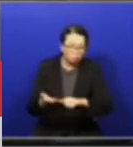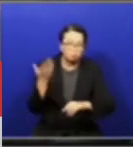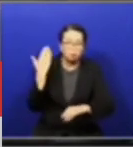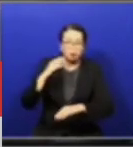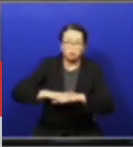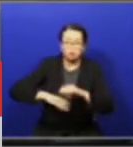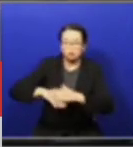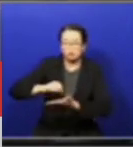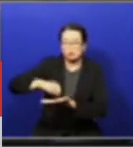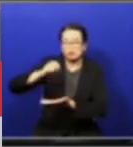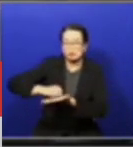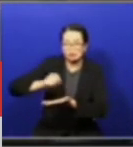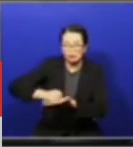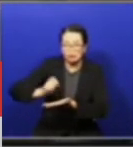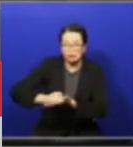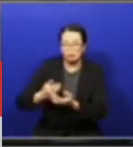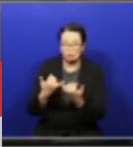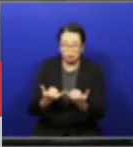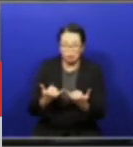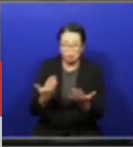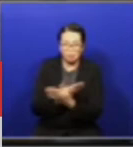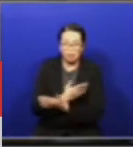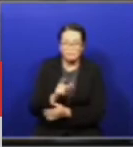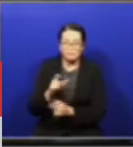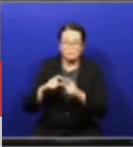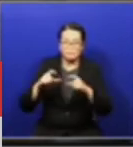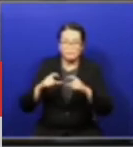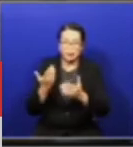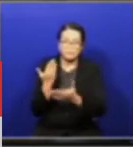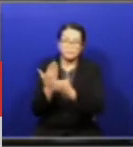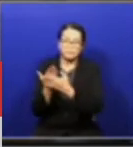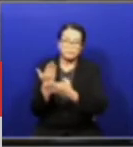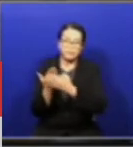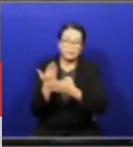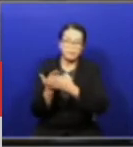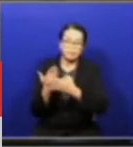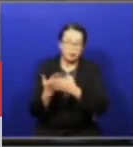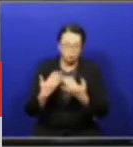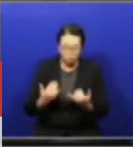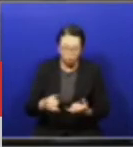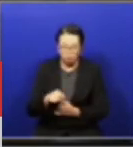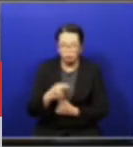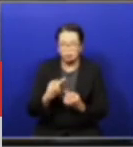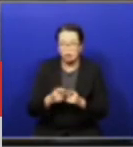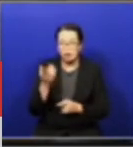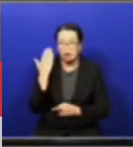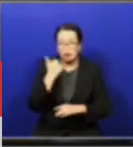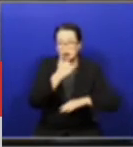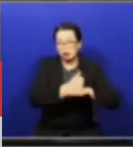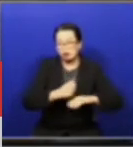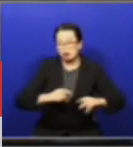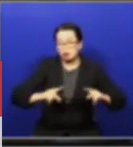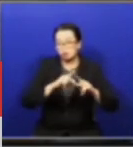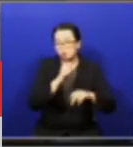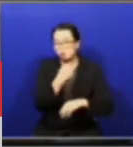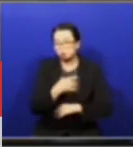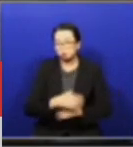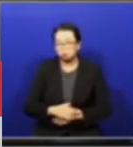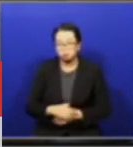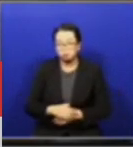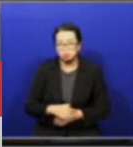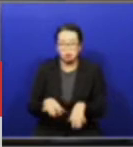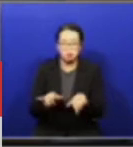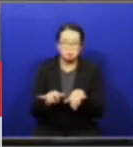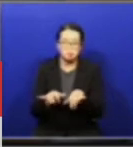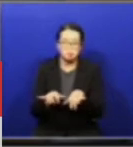ดี๋ยวนี้แตะบัตรเซ็นชื่ออย่างเดียวจะมามั่วไม่ได้แตะบัตรอย่างเดียวจะมั่วไม่ได้ท่านรู้ไหมครับสำนักงานประกันสังคมนี้ช้ายิ่งกว่าเต่